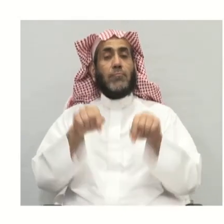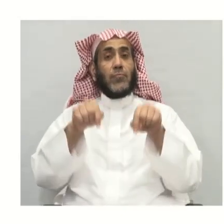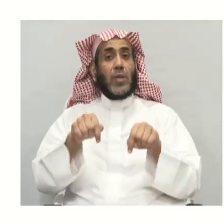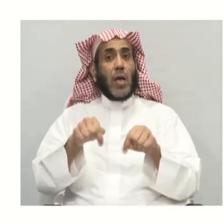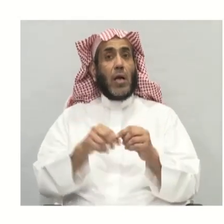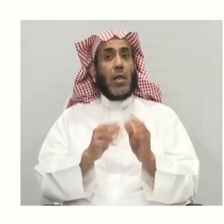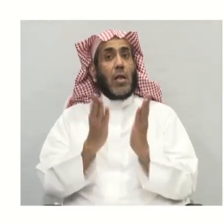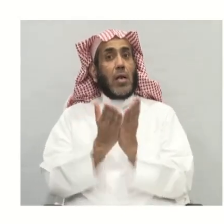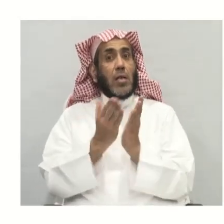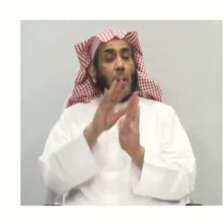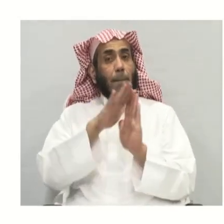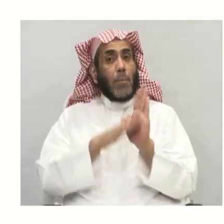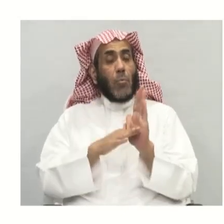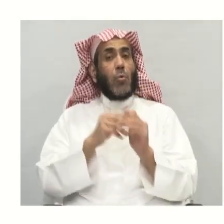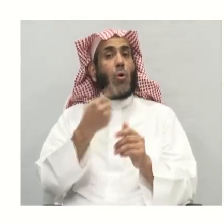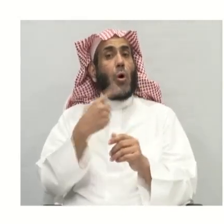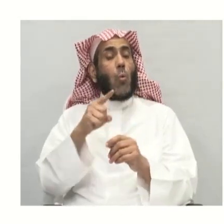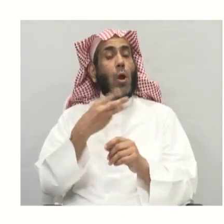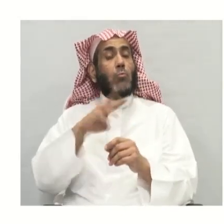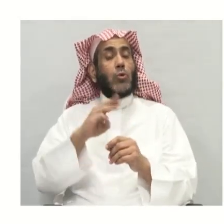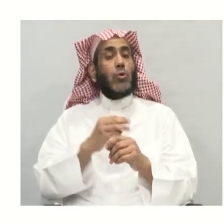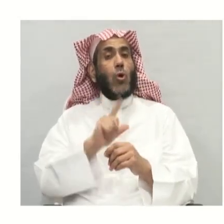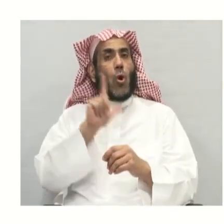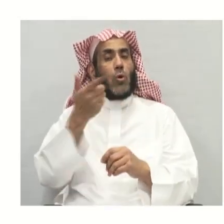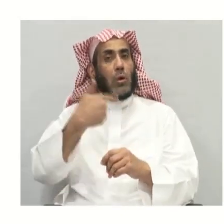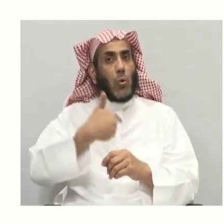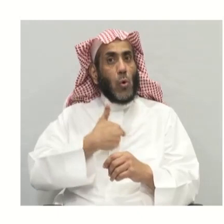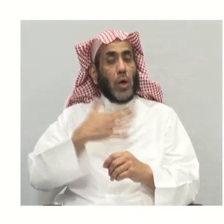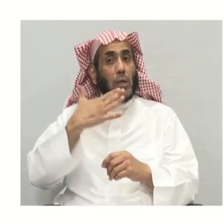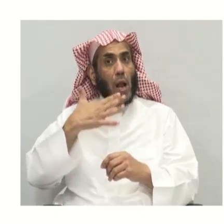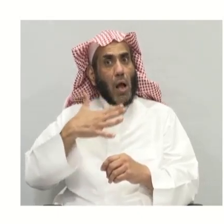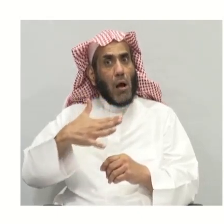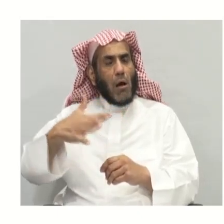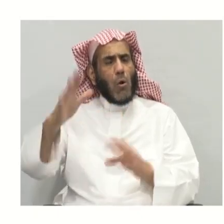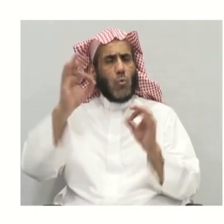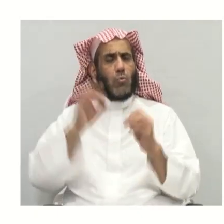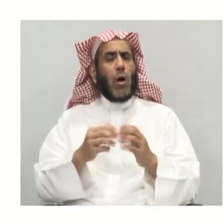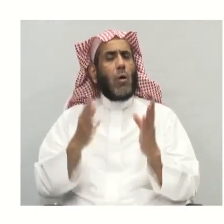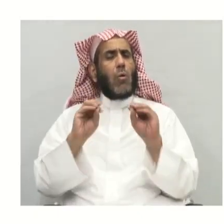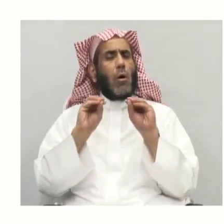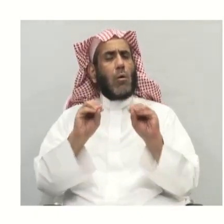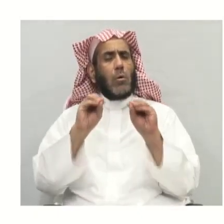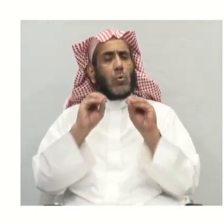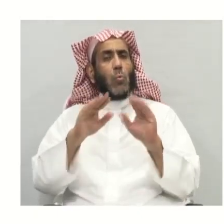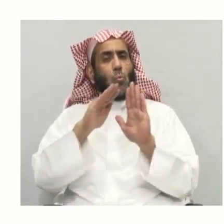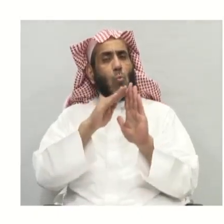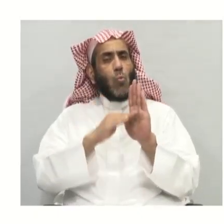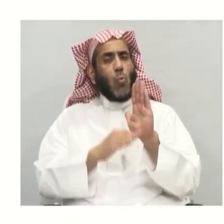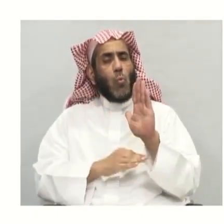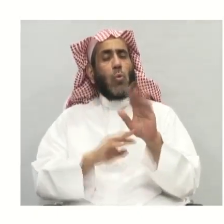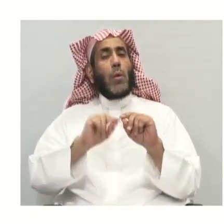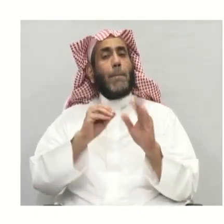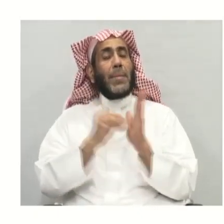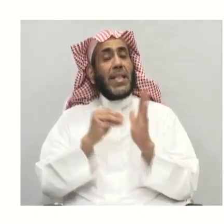المنهج منهج الاول متوسط لغه الخالده اخذنا مجموعه من الموضوعات من